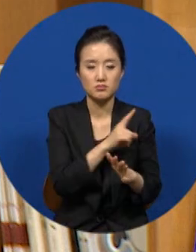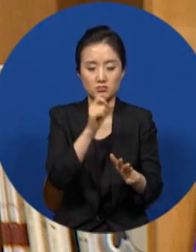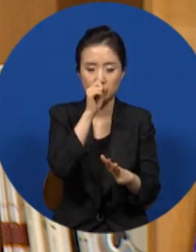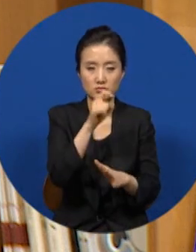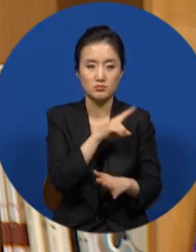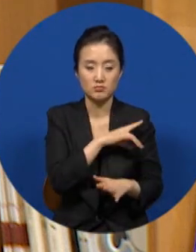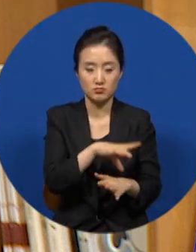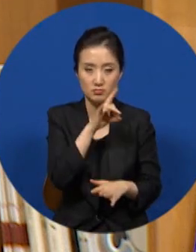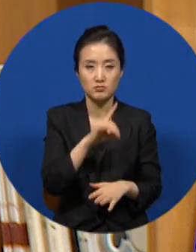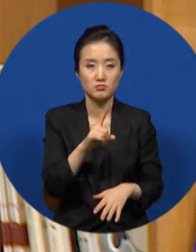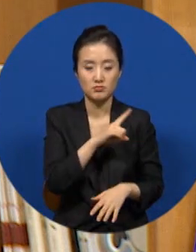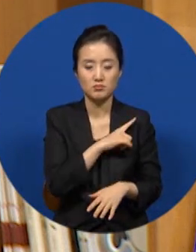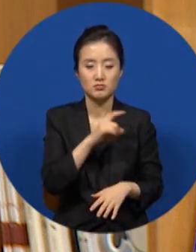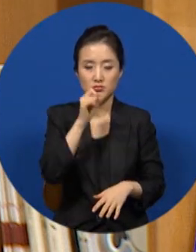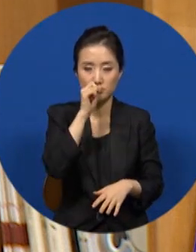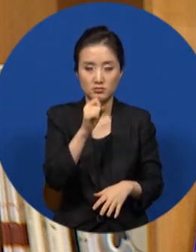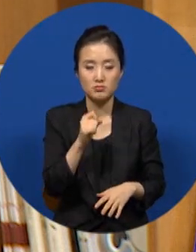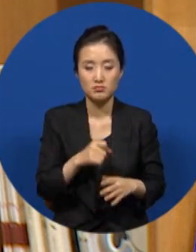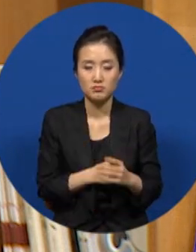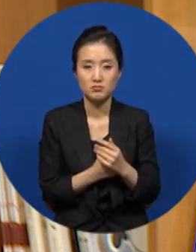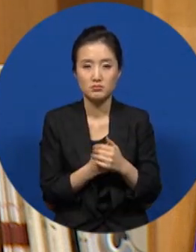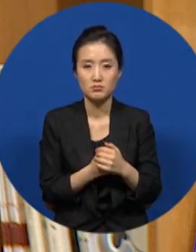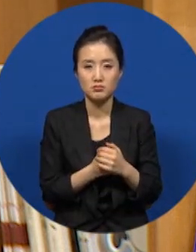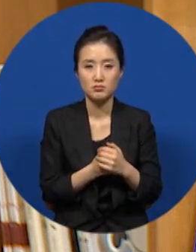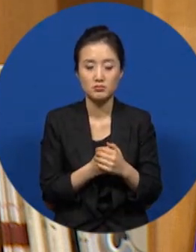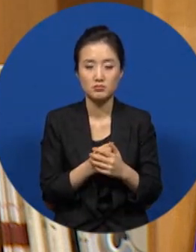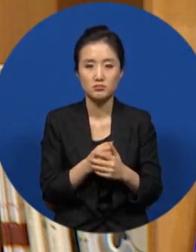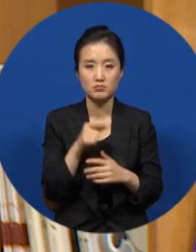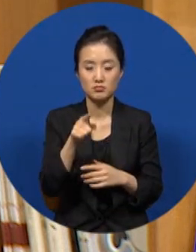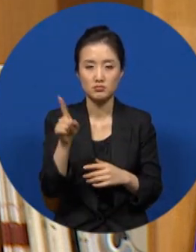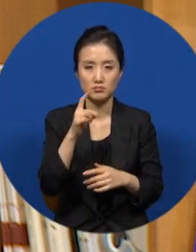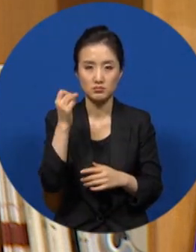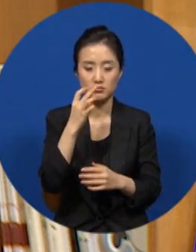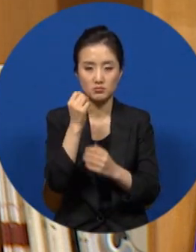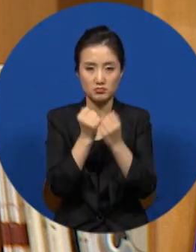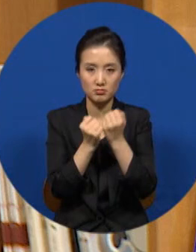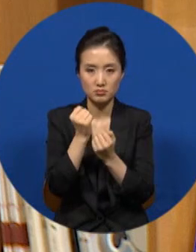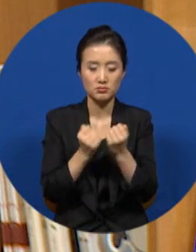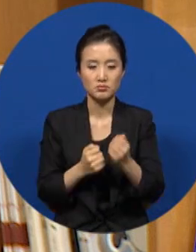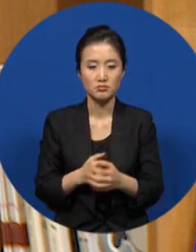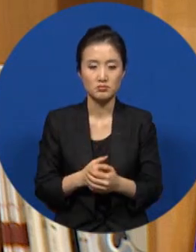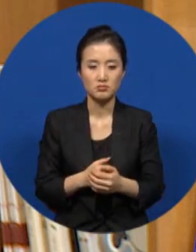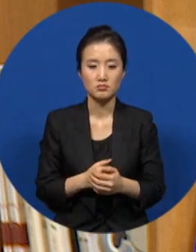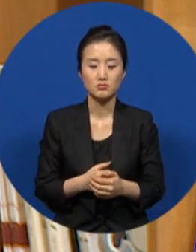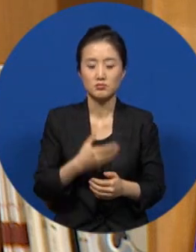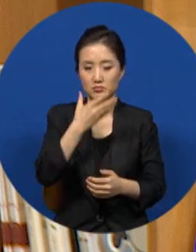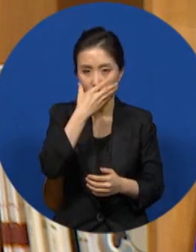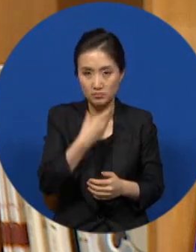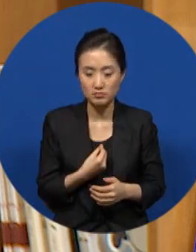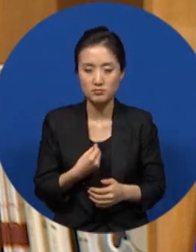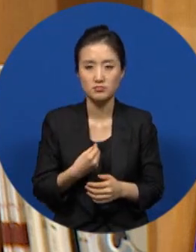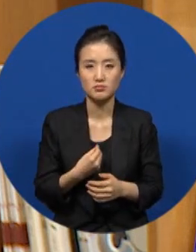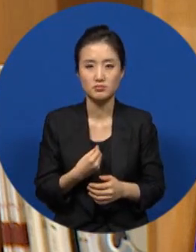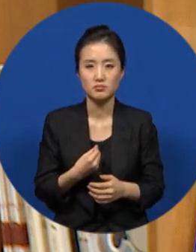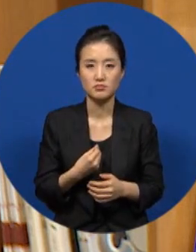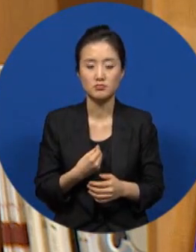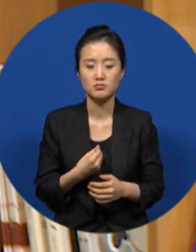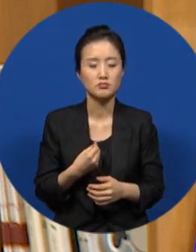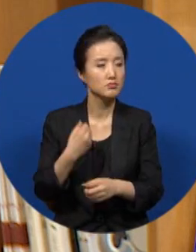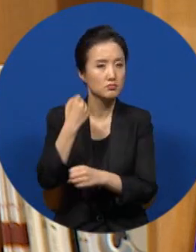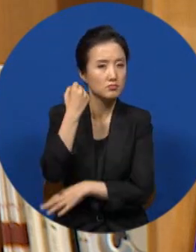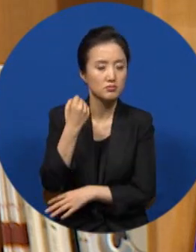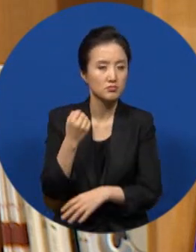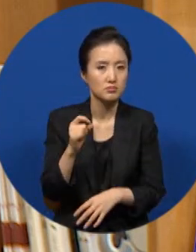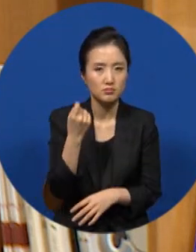심상이 이뻐지는 것을 좋은 관상이라고 한다고 합니다. 자, 다시 한번 돌이켜보도록 하겠습니다. 우리가 행복을 구성하는 것들이 뭐냐니까,